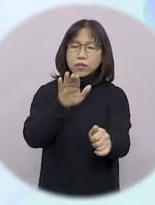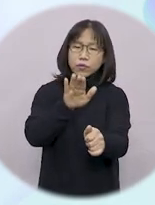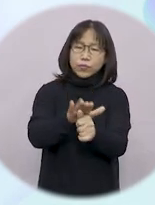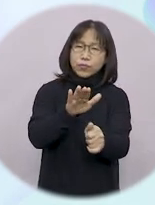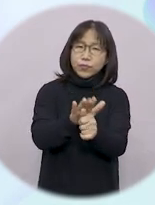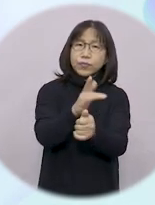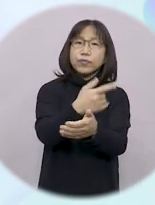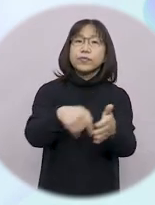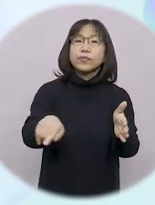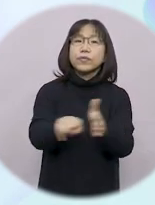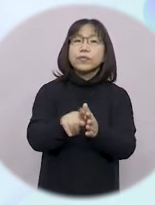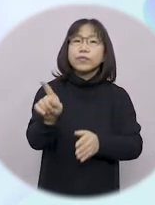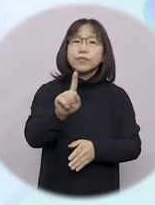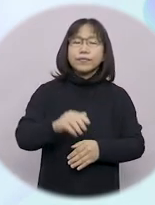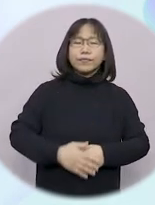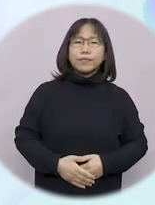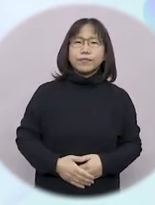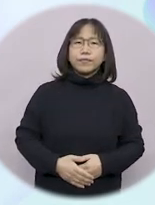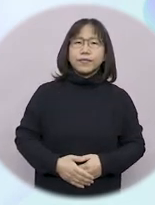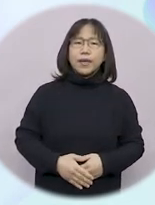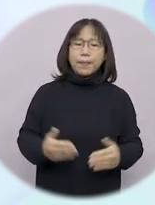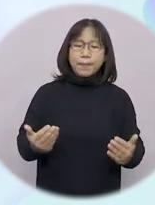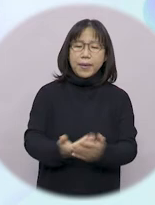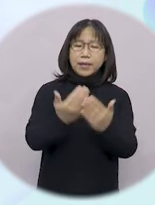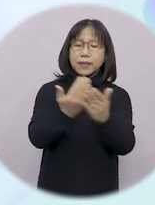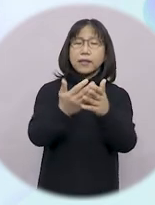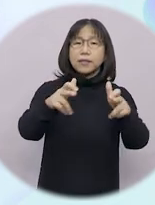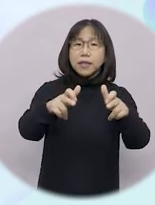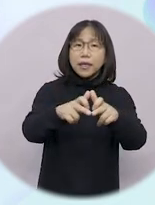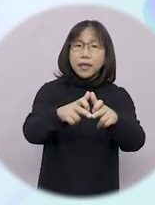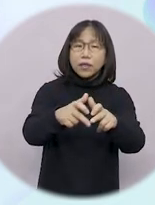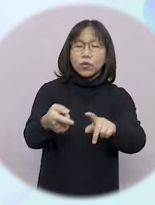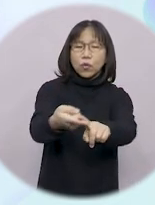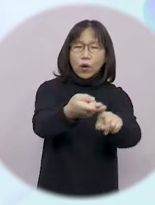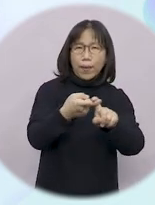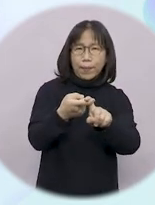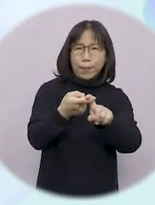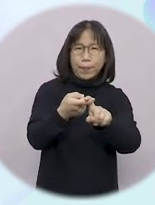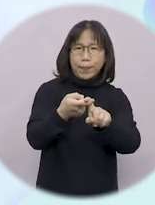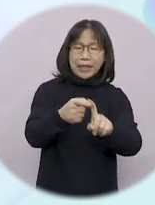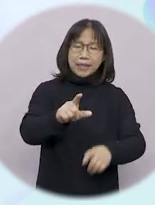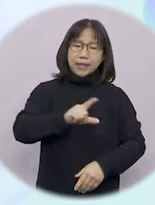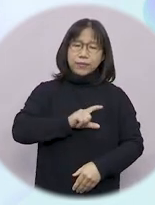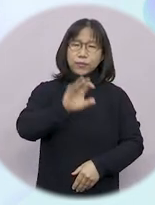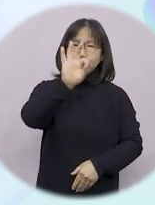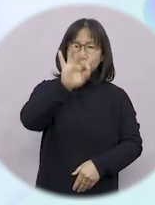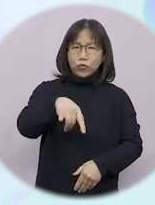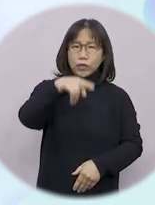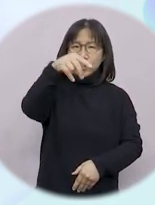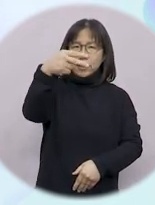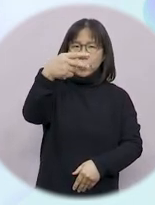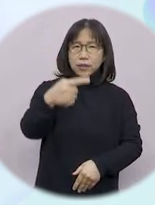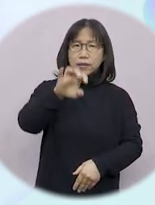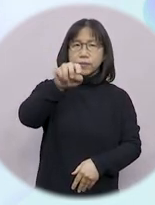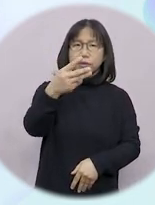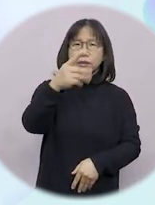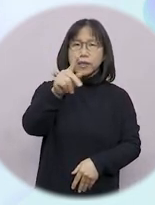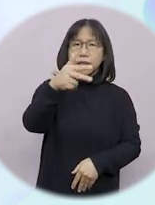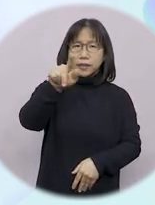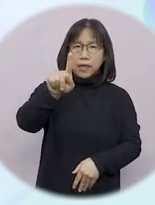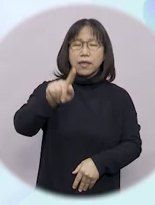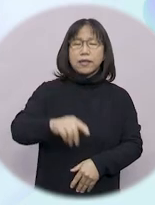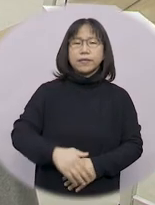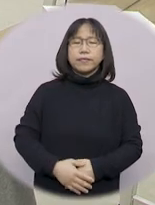효과적으로 지원하기 위해 발달장애인 통합지원 시설인 강서 위드 플라자 가 운영을 시작합니다